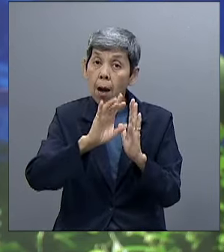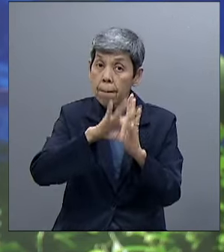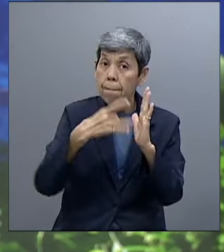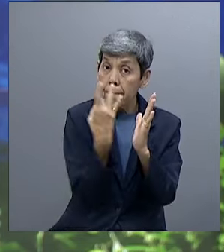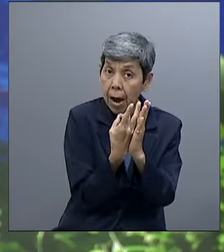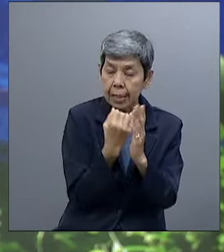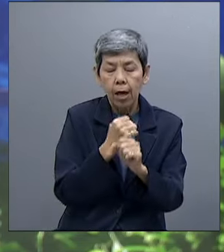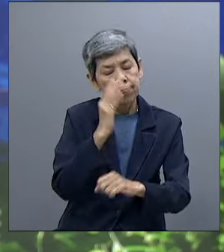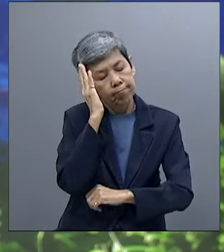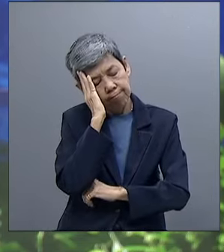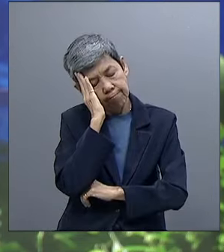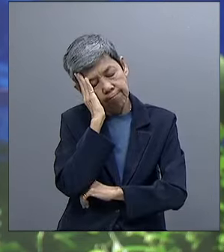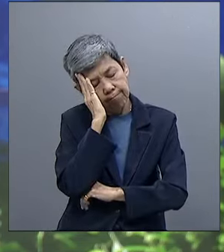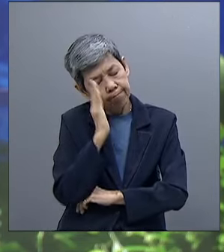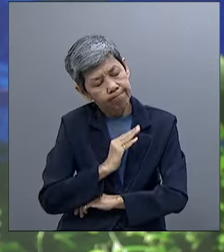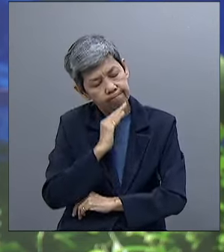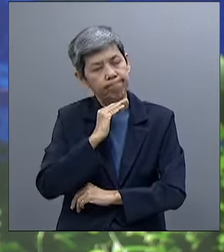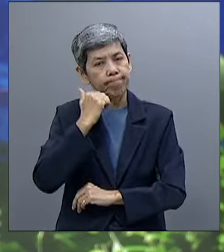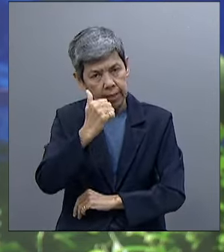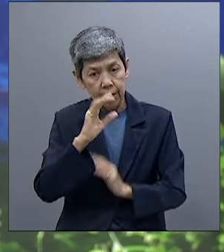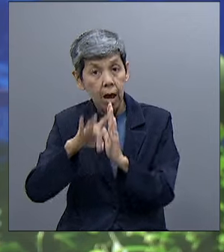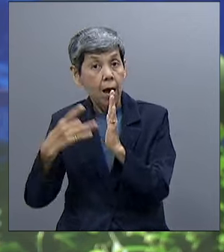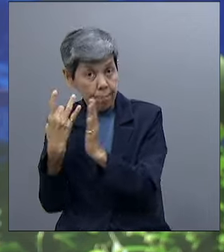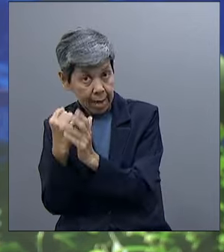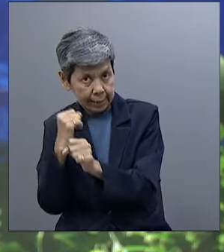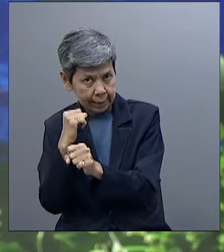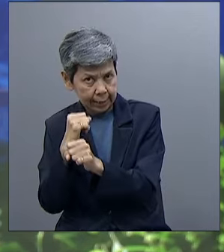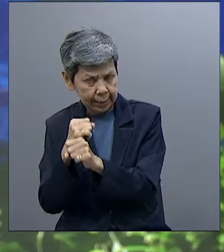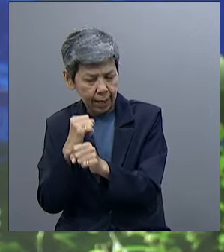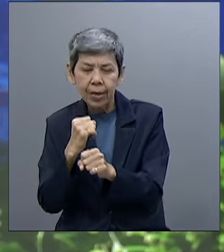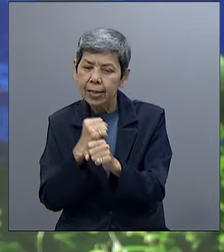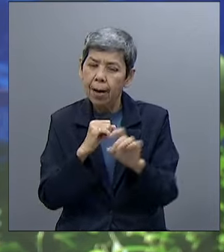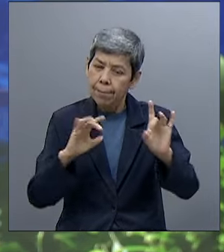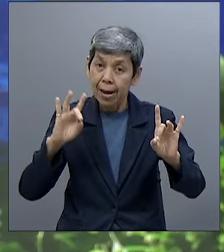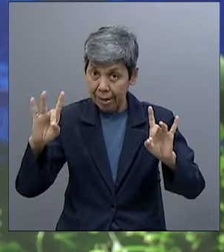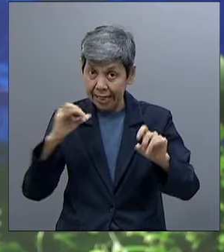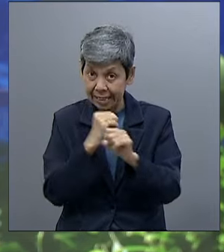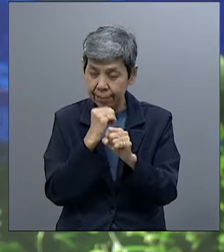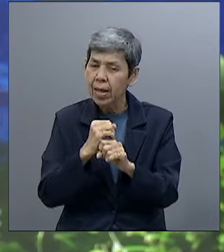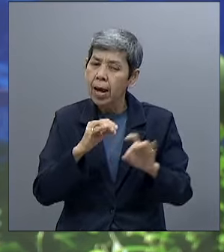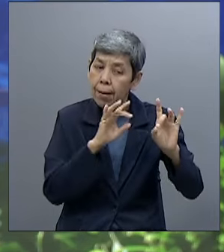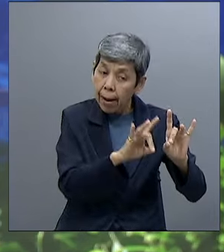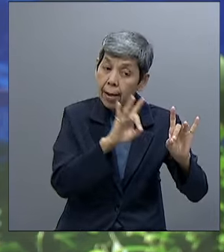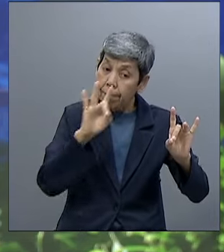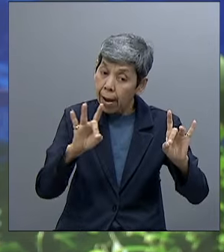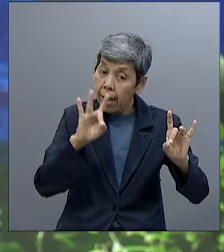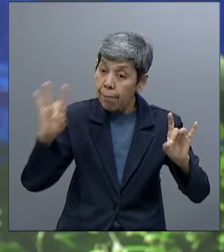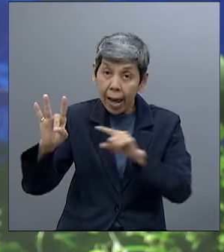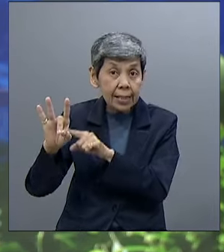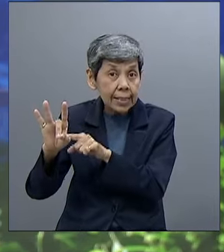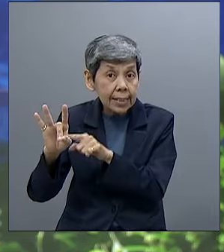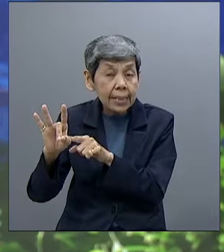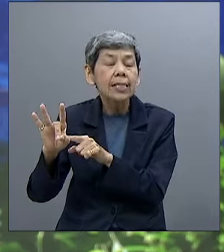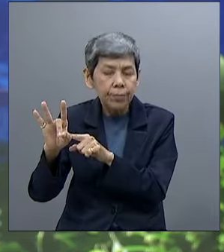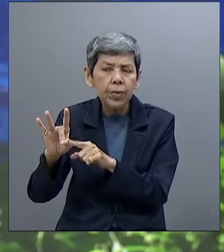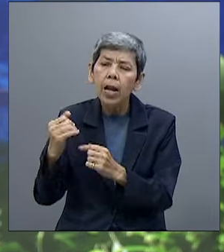ก็คือการนอนหลับพักผ่อน 8ช่วโมงถัดมาก็คือการทำงานครับที่ทำอย่างเต็มที่และอีก 18ชมงครับเขาบอกว่าให้ใช้เวลากับ